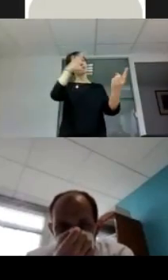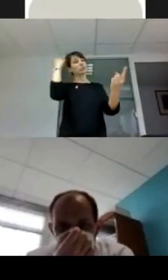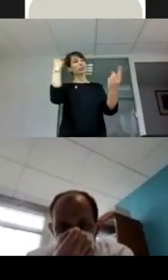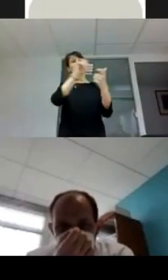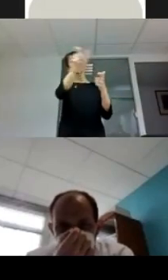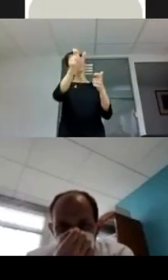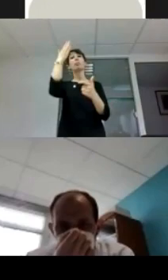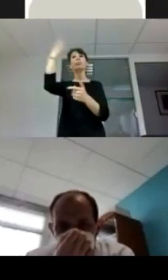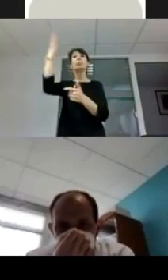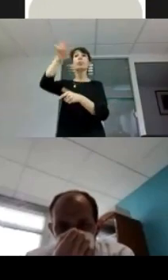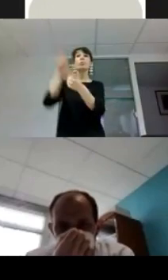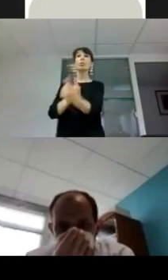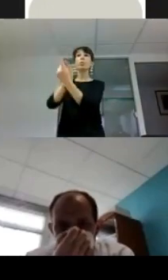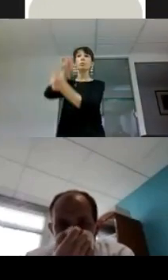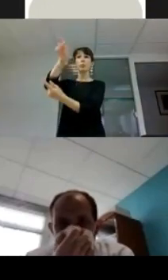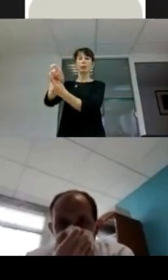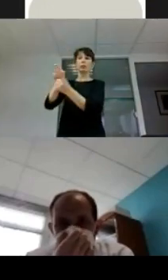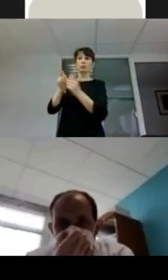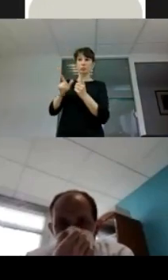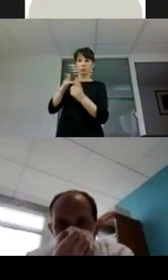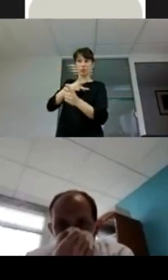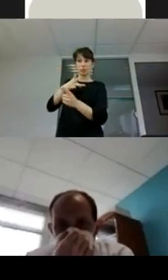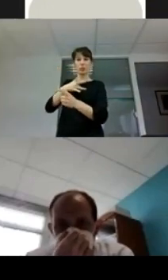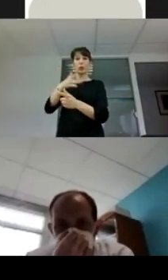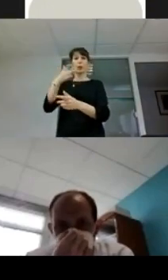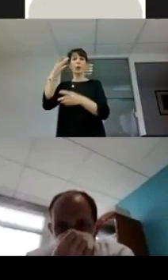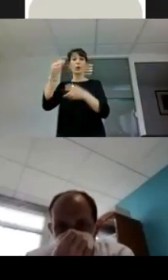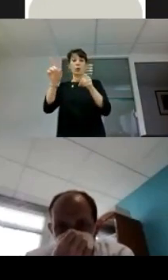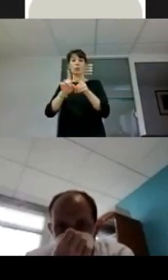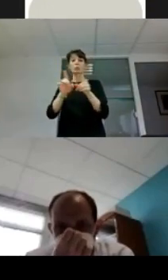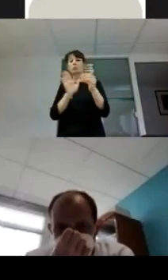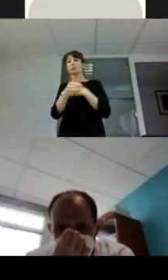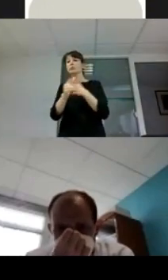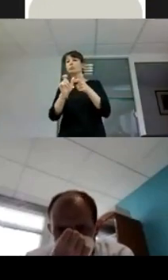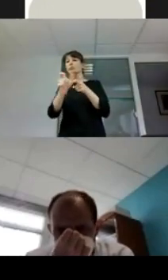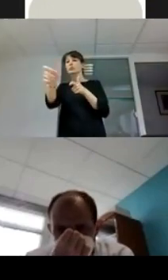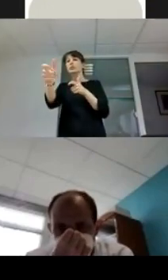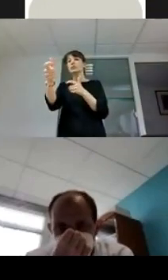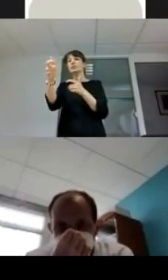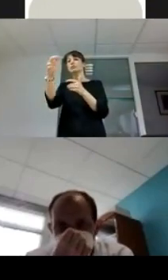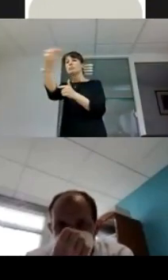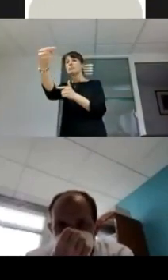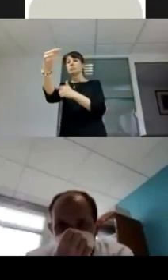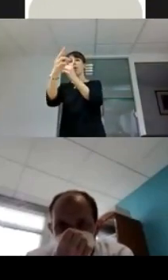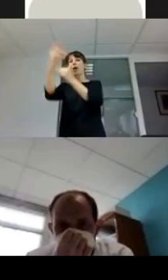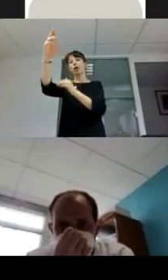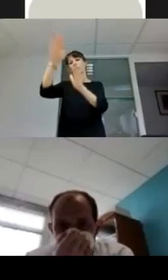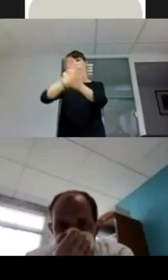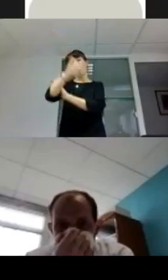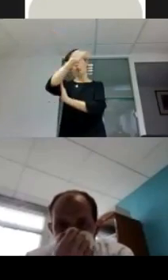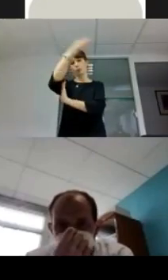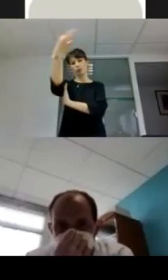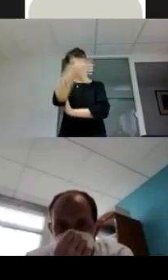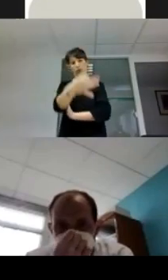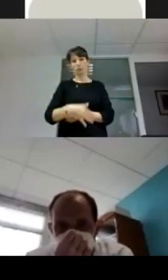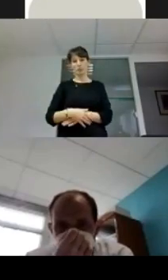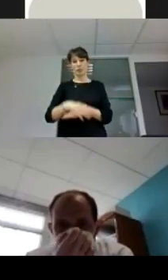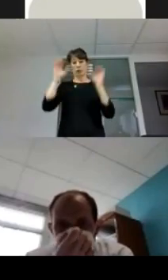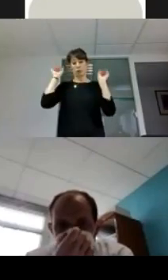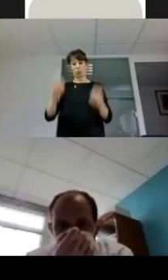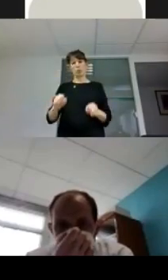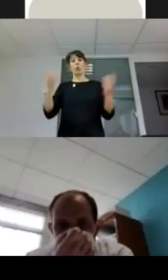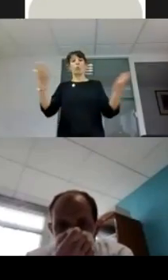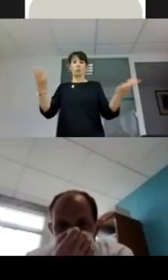il y a une consultation avec l'anesthésiste, et si besoin avec le cardiologue. Les complications elles-mêmes liées à la coloscopie sont assez rares, moins de